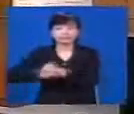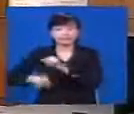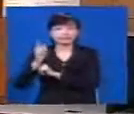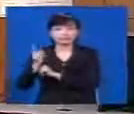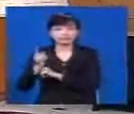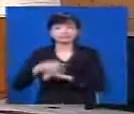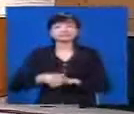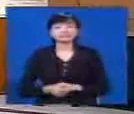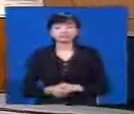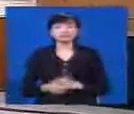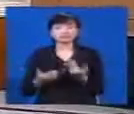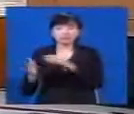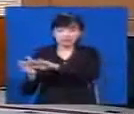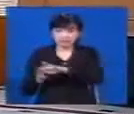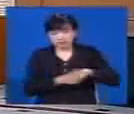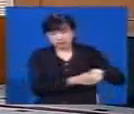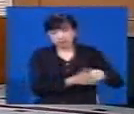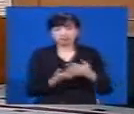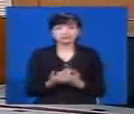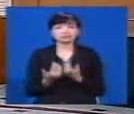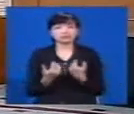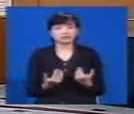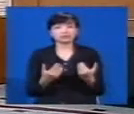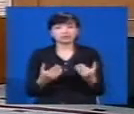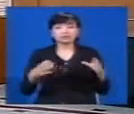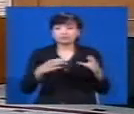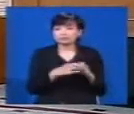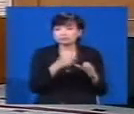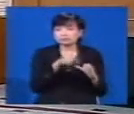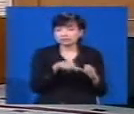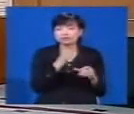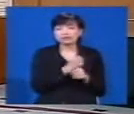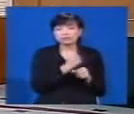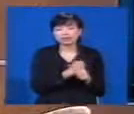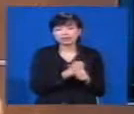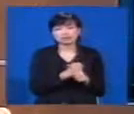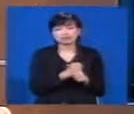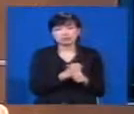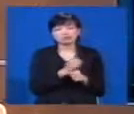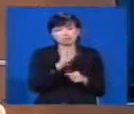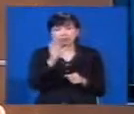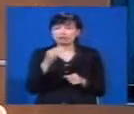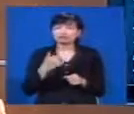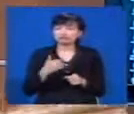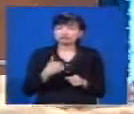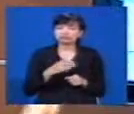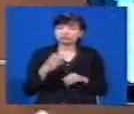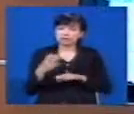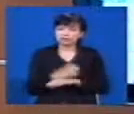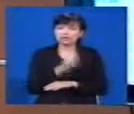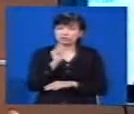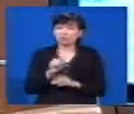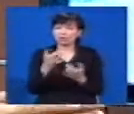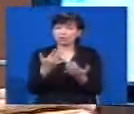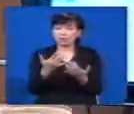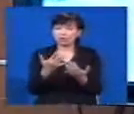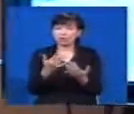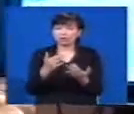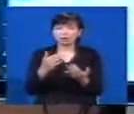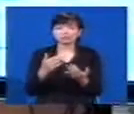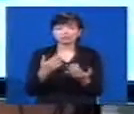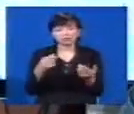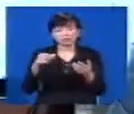ำลังจะทำแต่ถ้าเกิดว่าในคณะทำงานศึกษาออกมาบอกว่าเรื่องของการเมืองอาจจะต้องชะลอไปก่อนทั้งเรื่